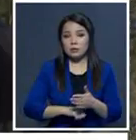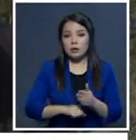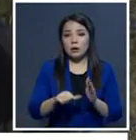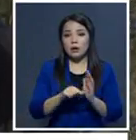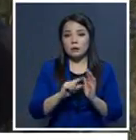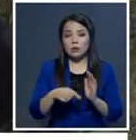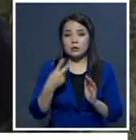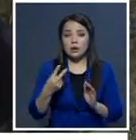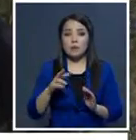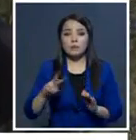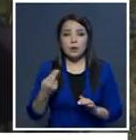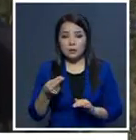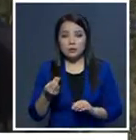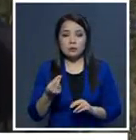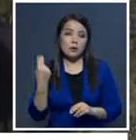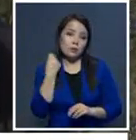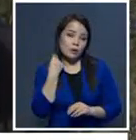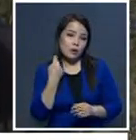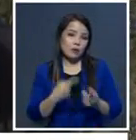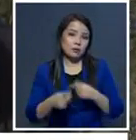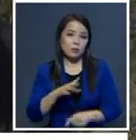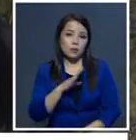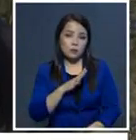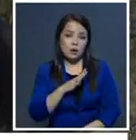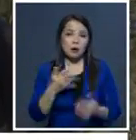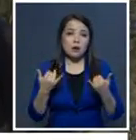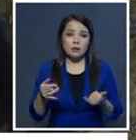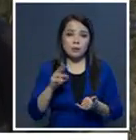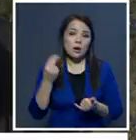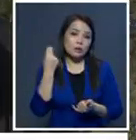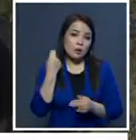6,2 миллиард көлемінде қарыз қалыптасты. Бұл